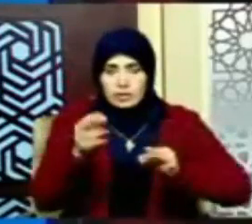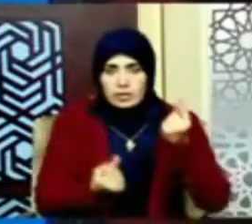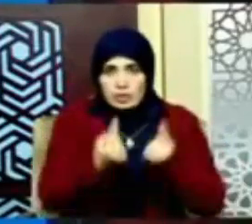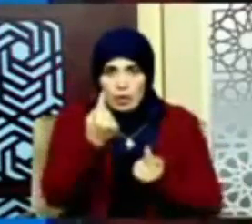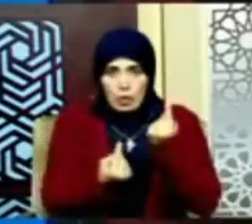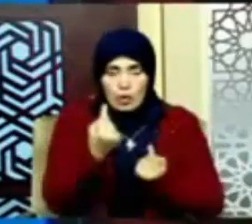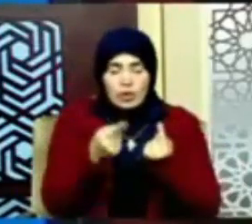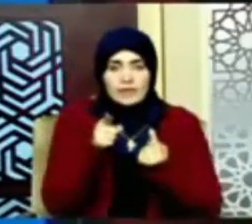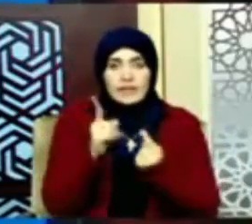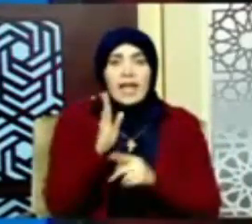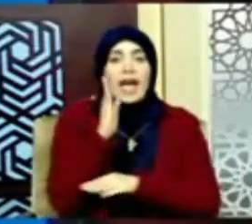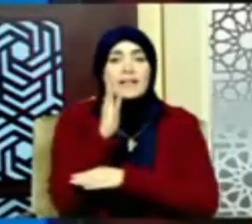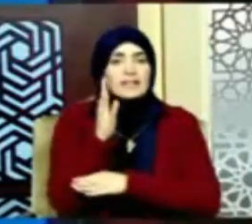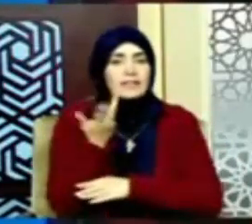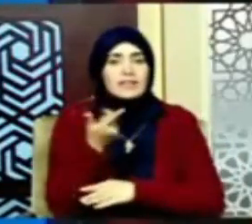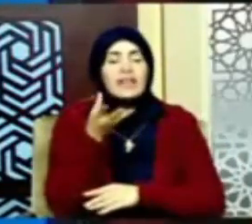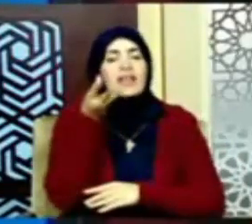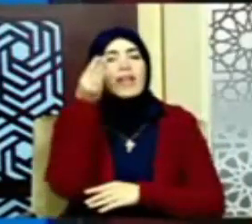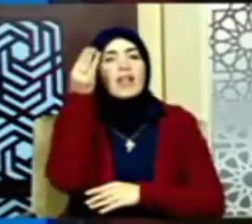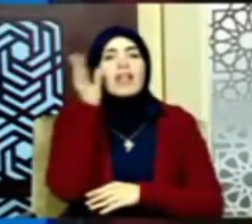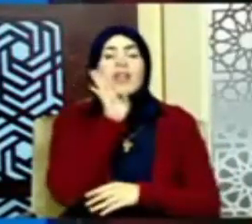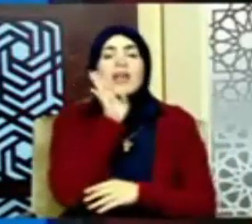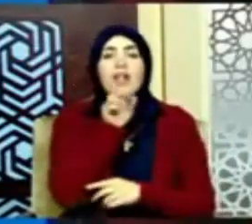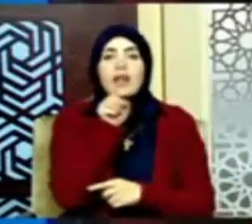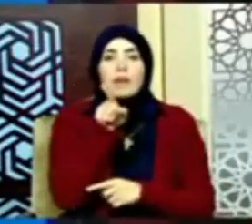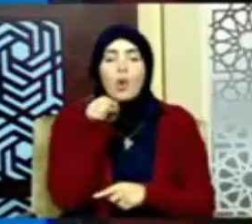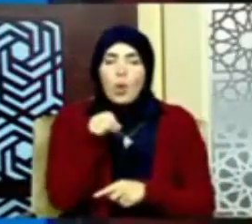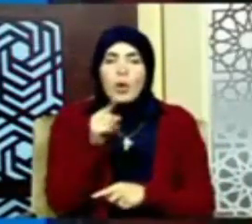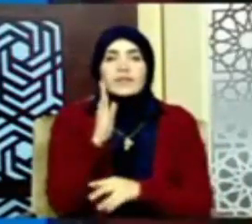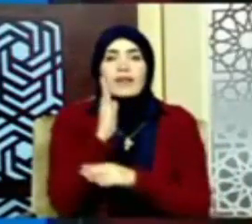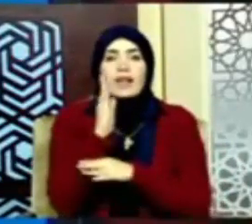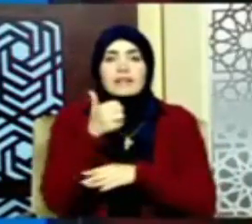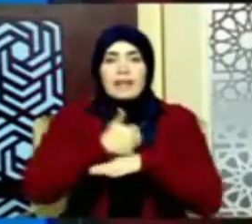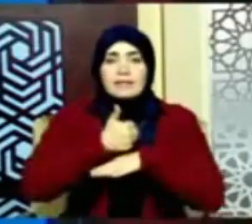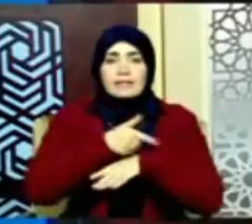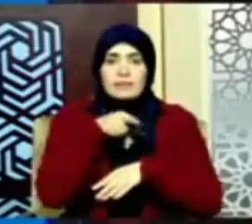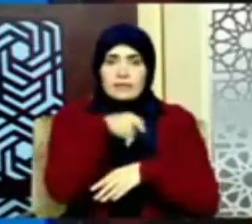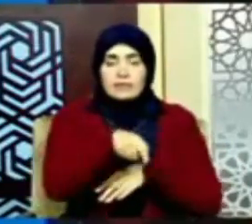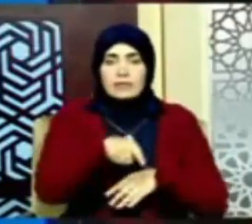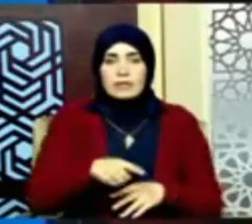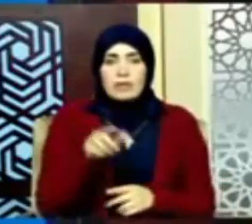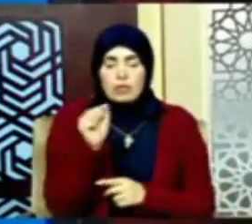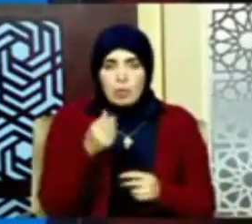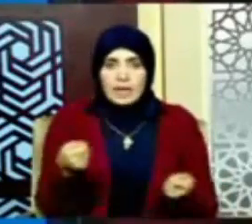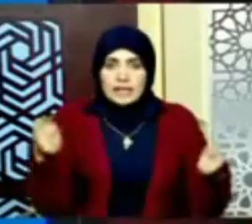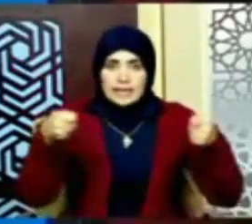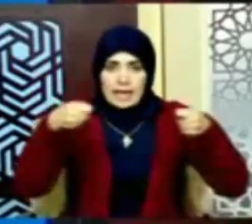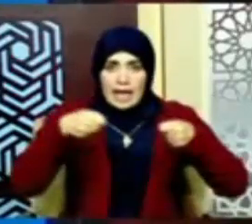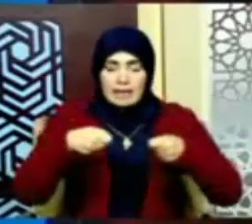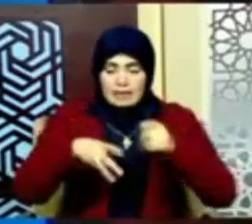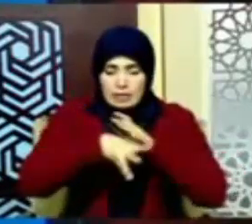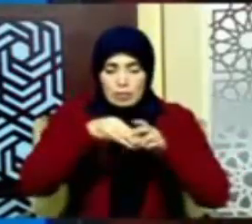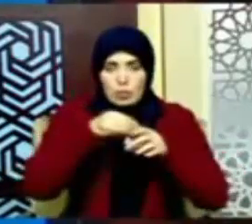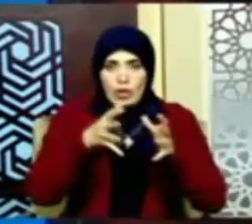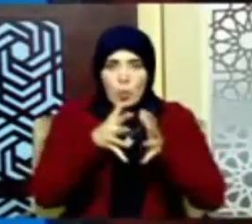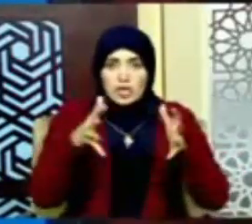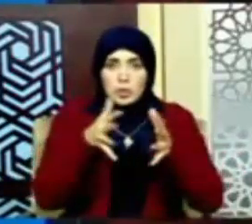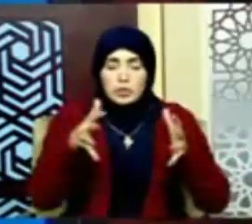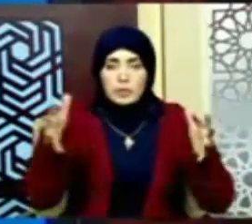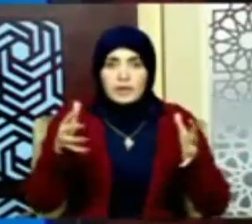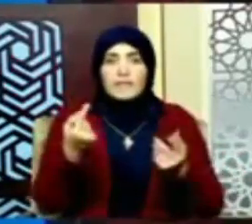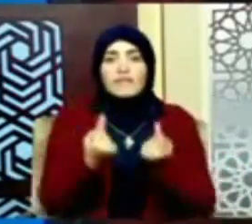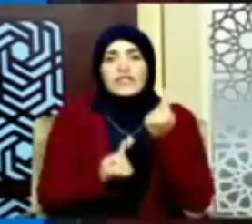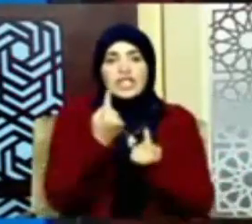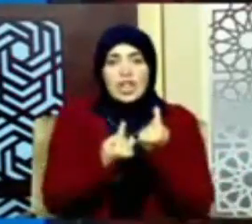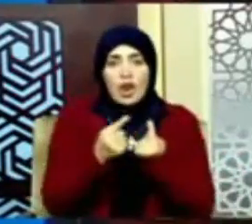ما فيه من التقدم مما يضاعف الإنتاجية، سواء في مجال الزراعة أم في